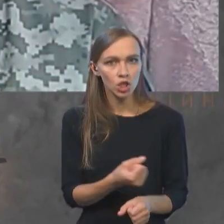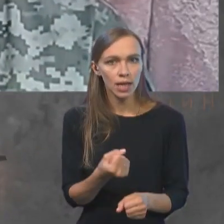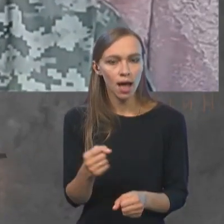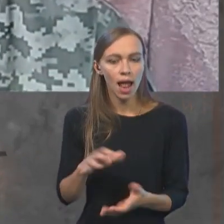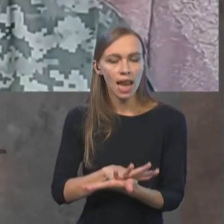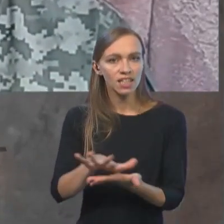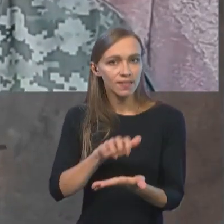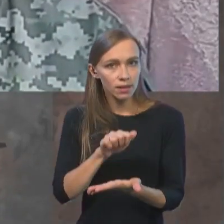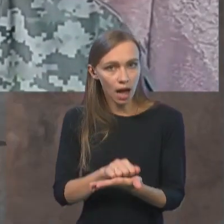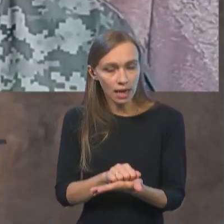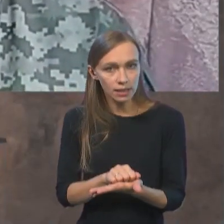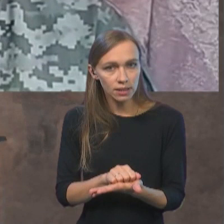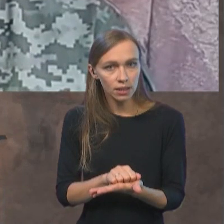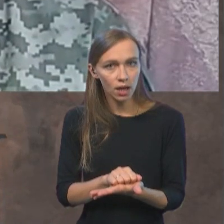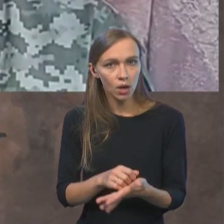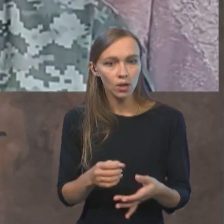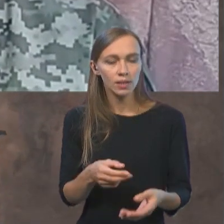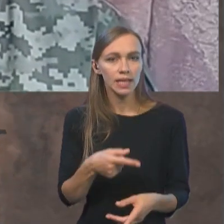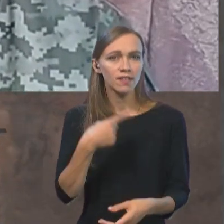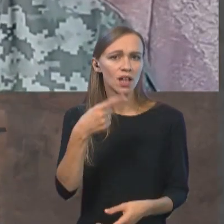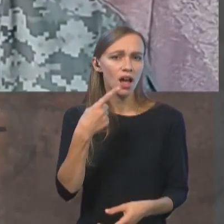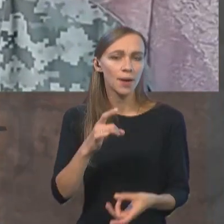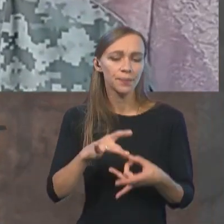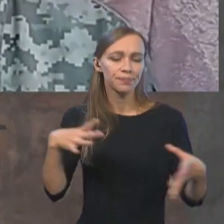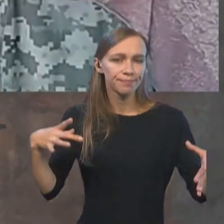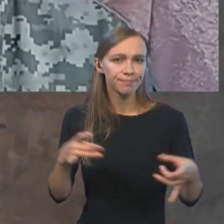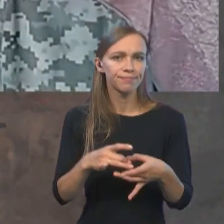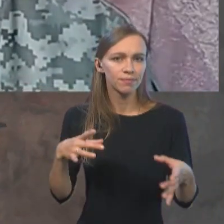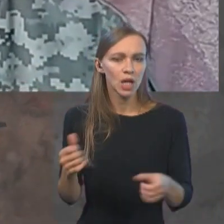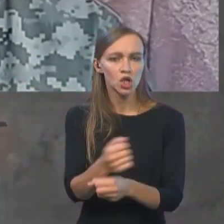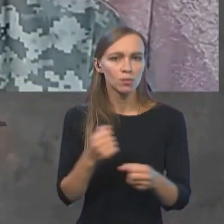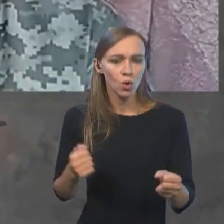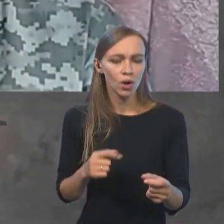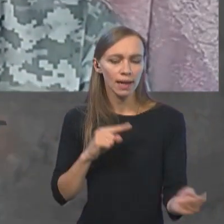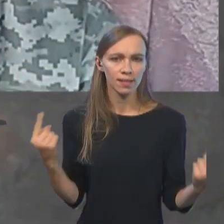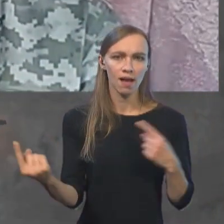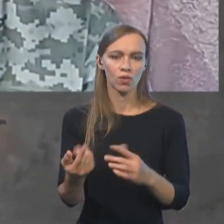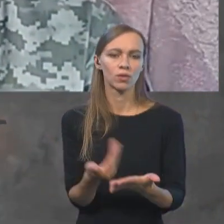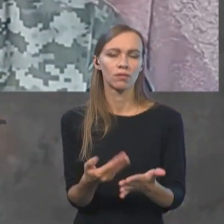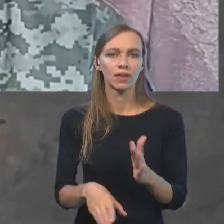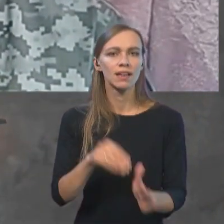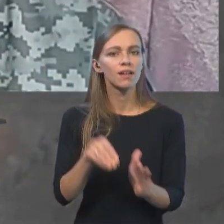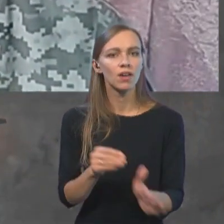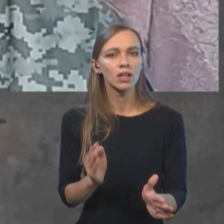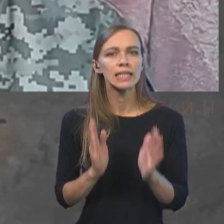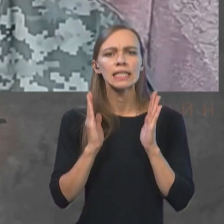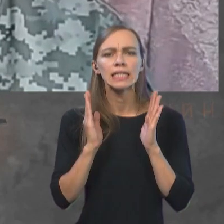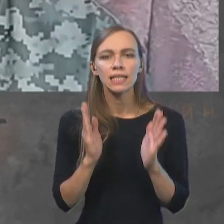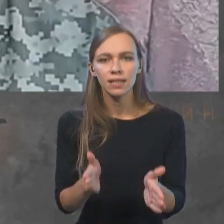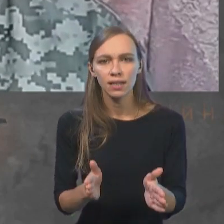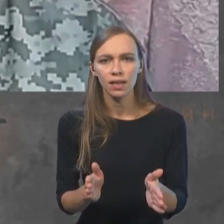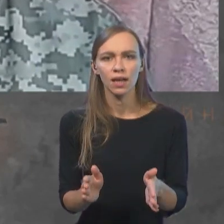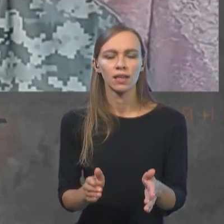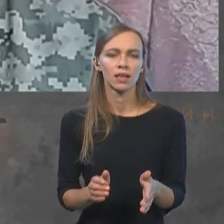все бряцання ядерною зброєю навколо оцих так званих референдумів, як на мене, виключно пропагандистський ефект